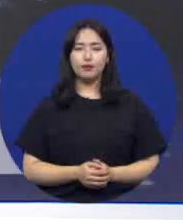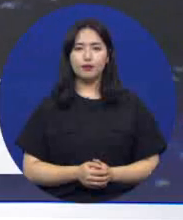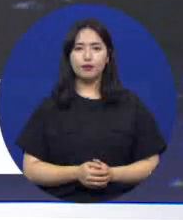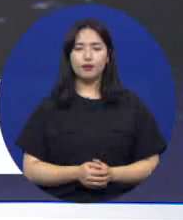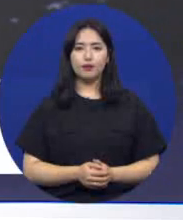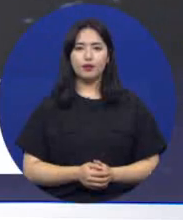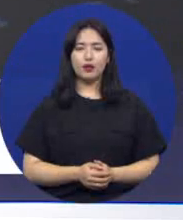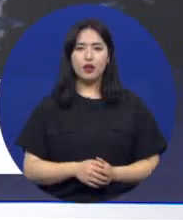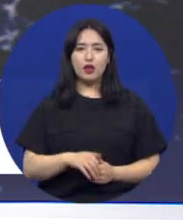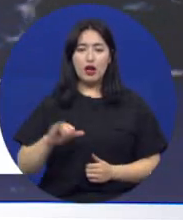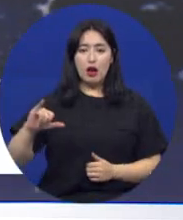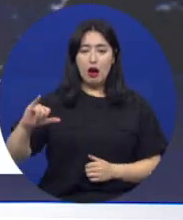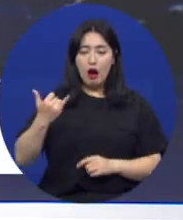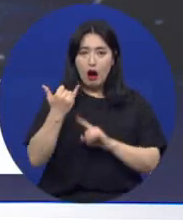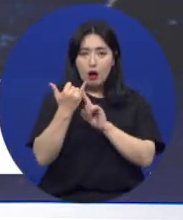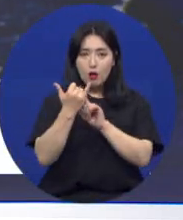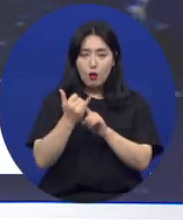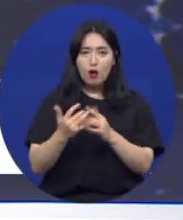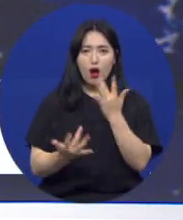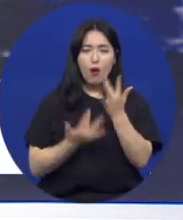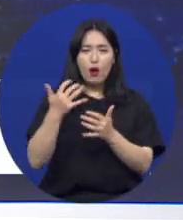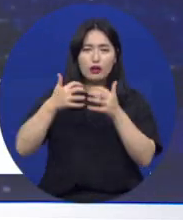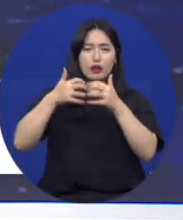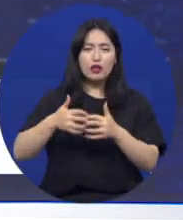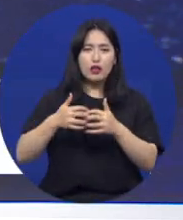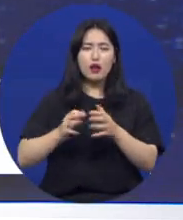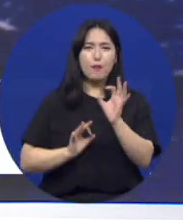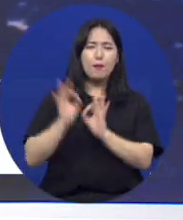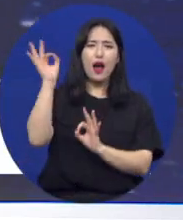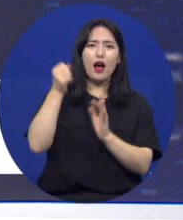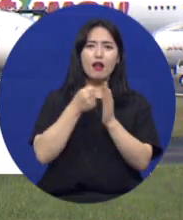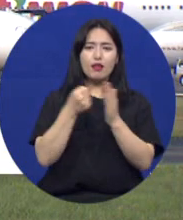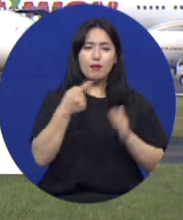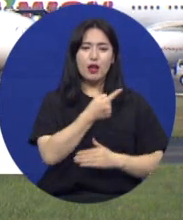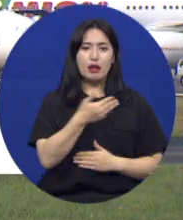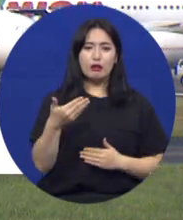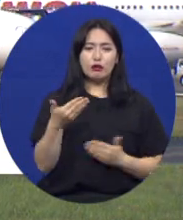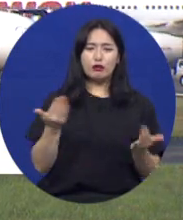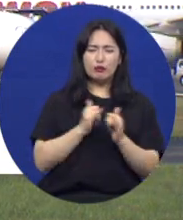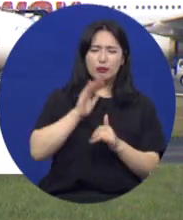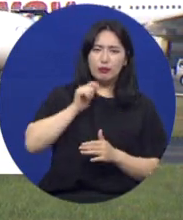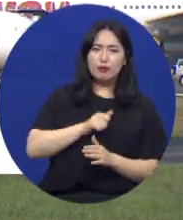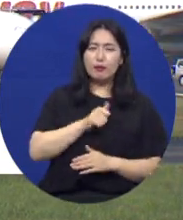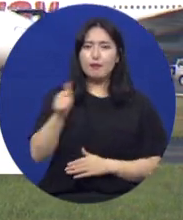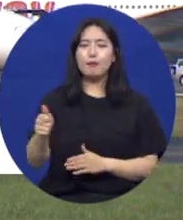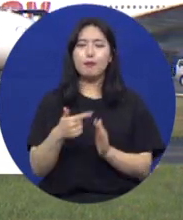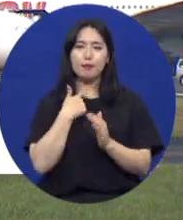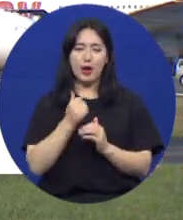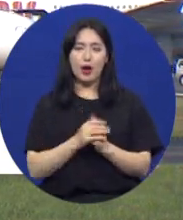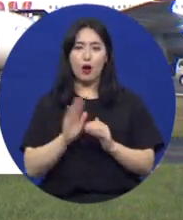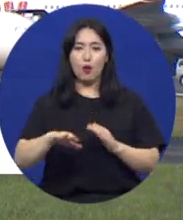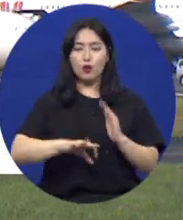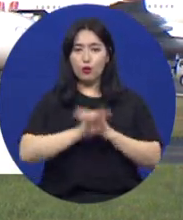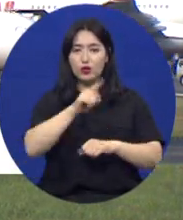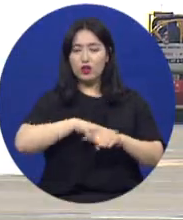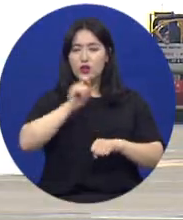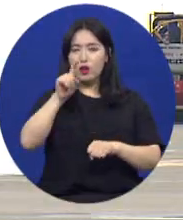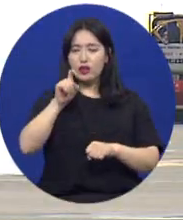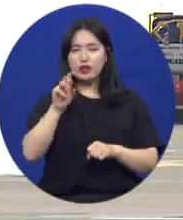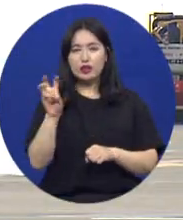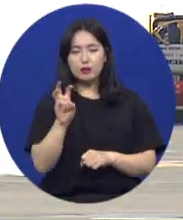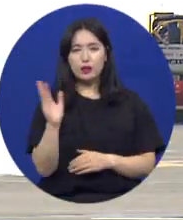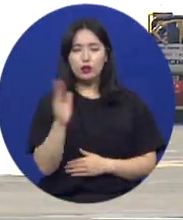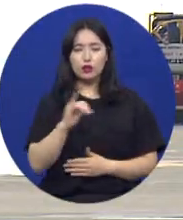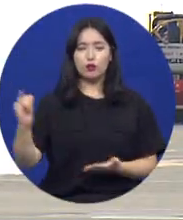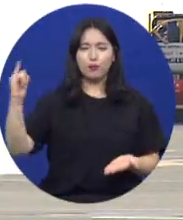항공기 화재 경보기가 우 작동의 소방대원들이 출동하는 소동이 빚어졌습니다 오늘 오전 11시 반쯤 제주